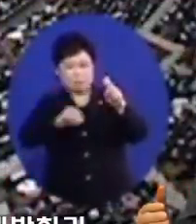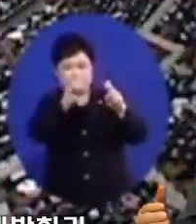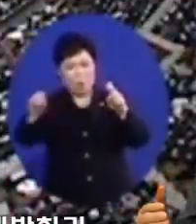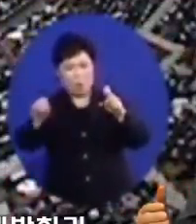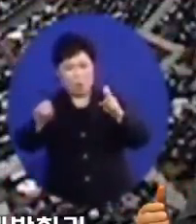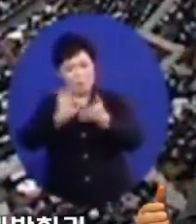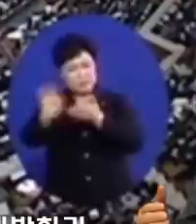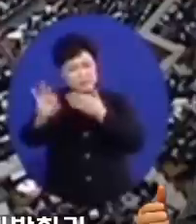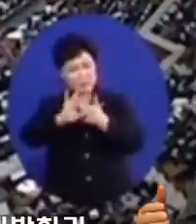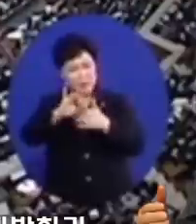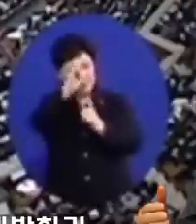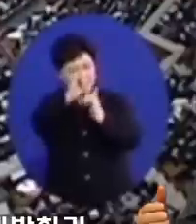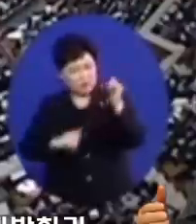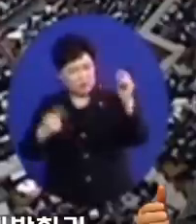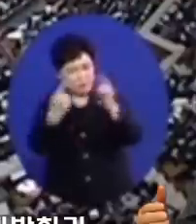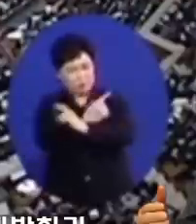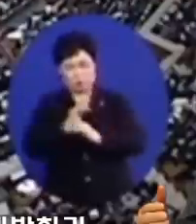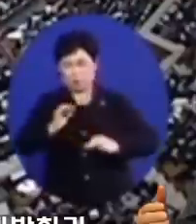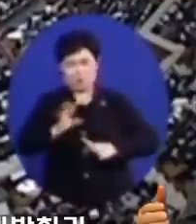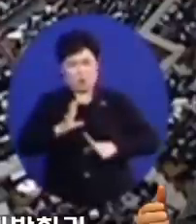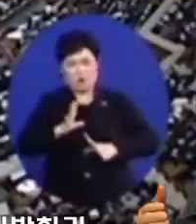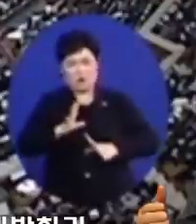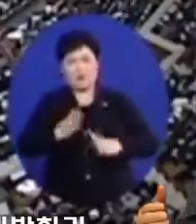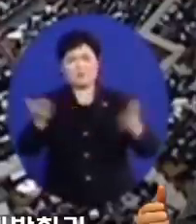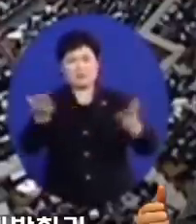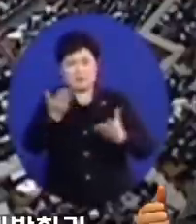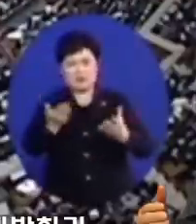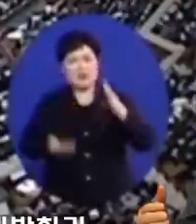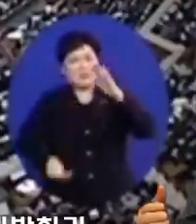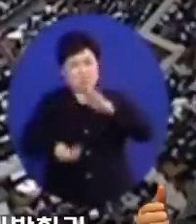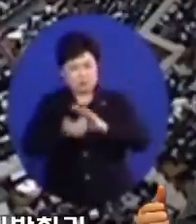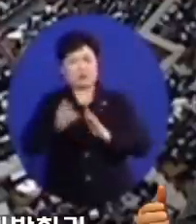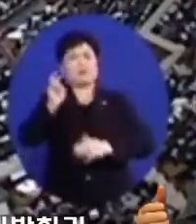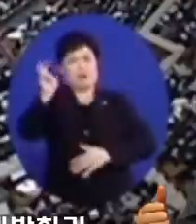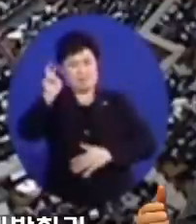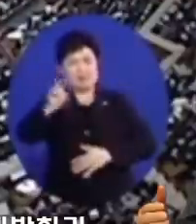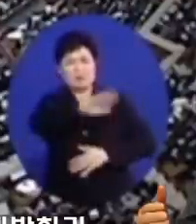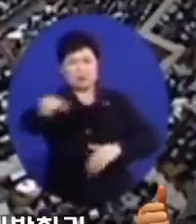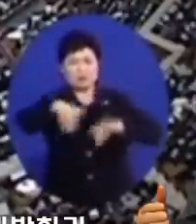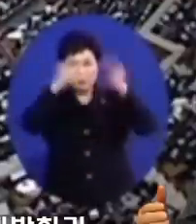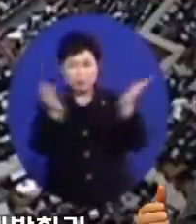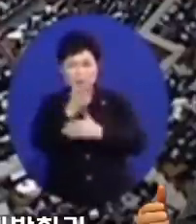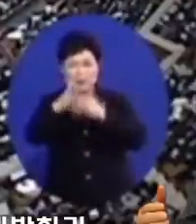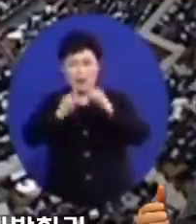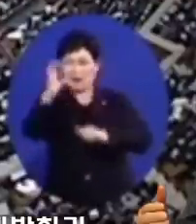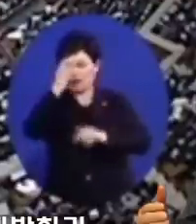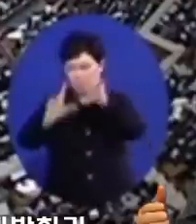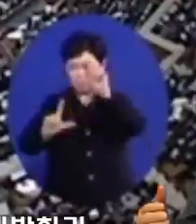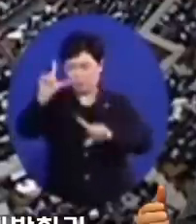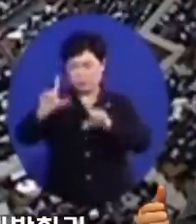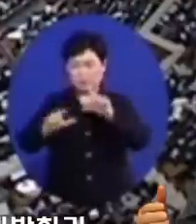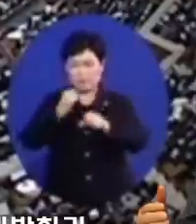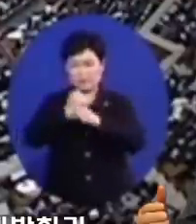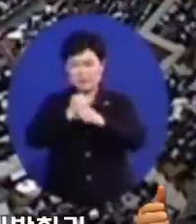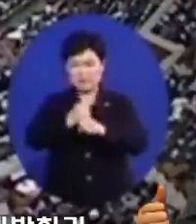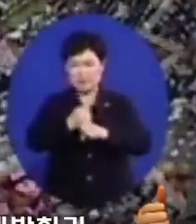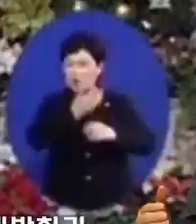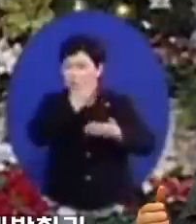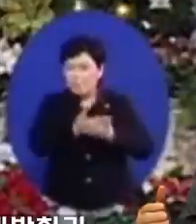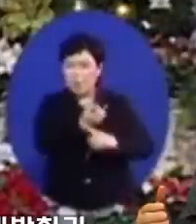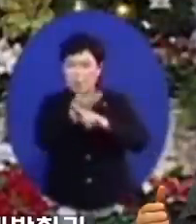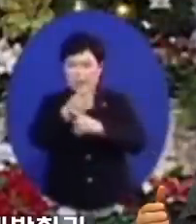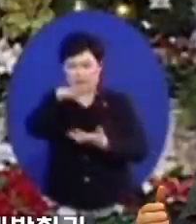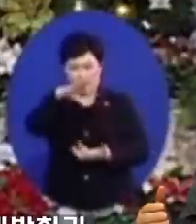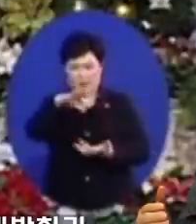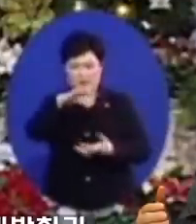역사를 바꾸어 놓는 엄청난 일을 할 것이라고 하는 것입니다. 우리는 모두 하나님의 형상대로 창조된 보배 덩어리입니다.